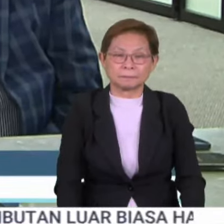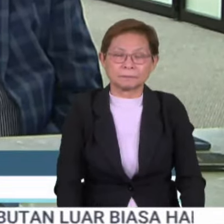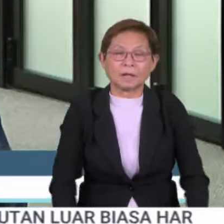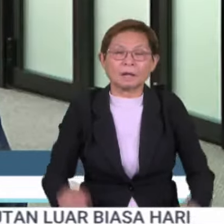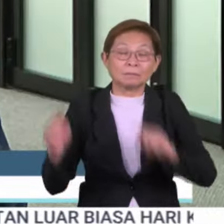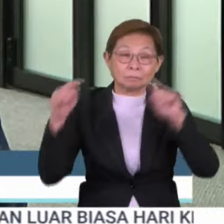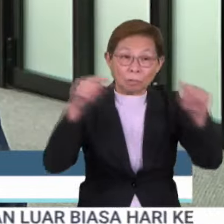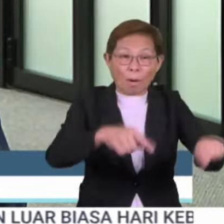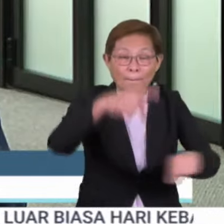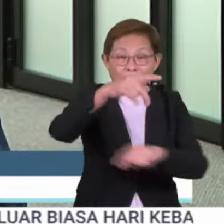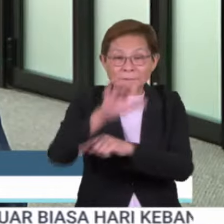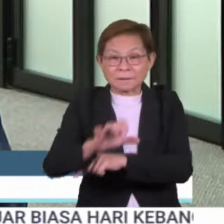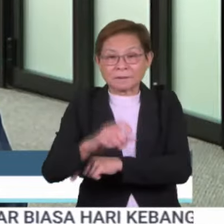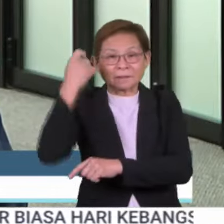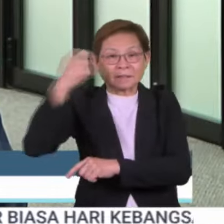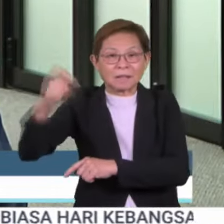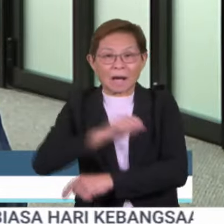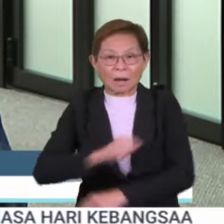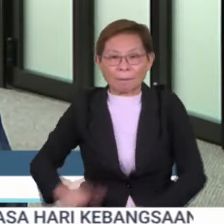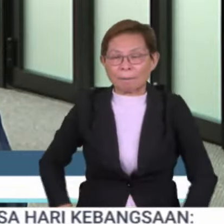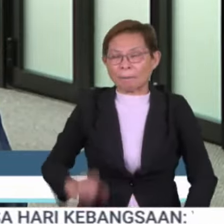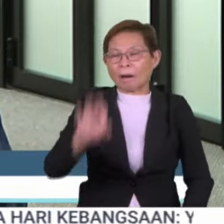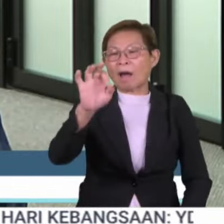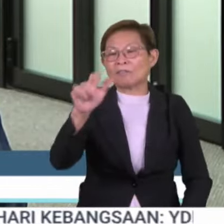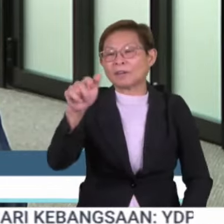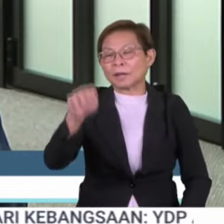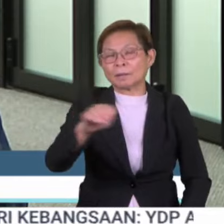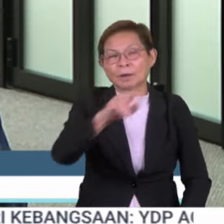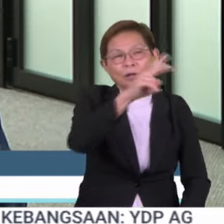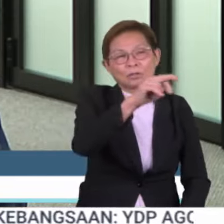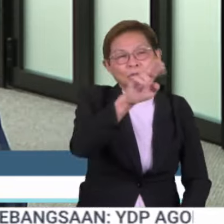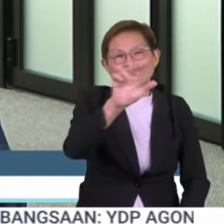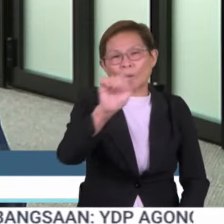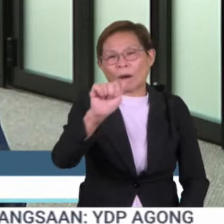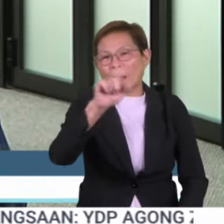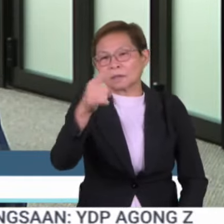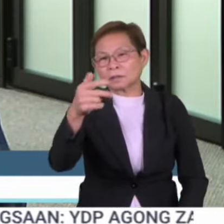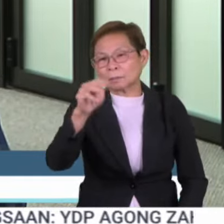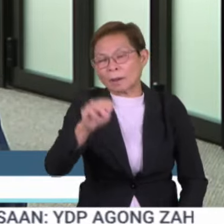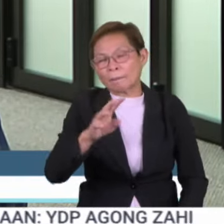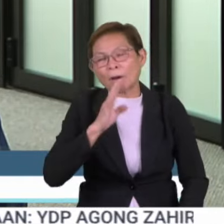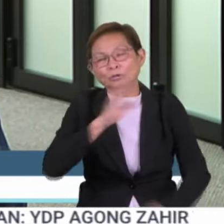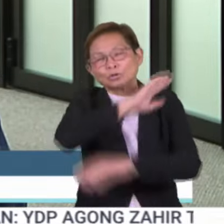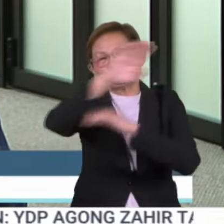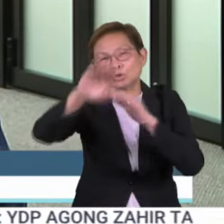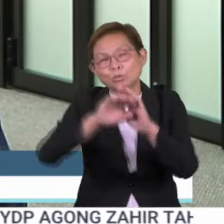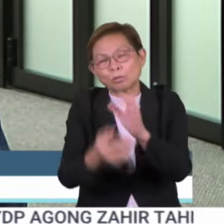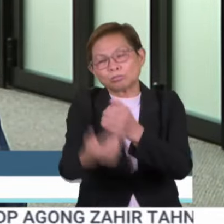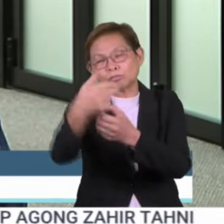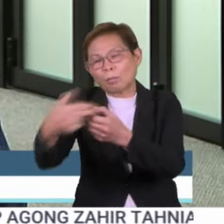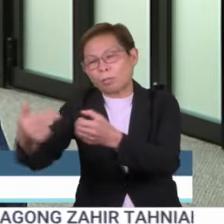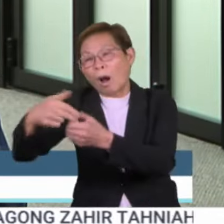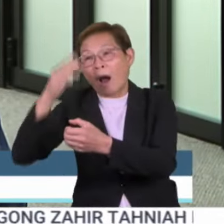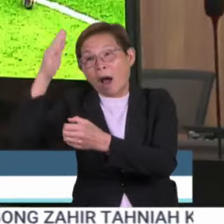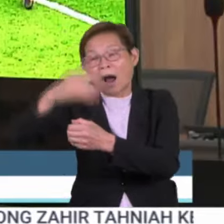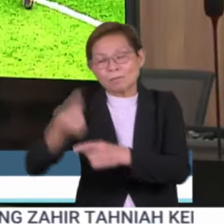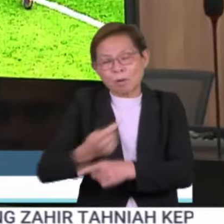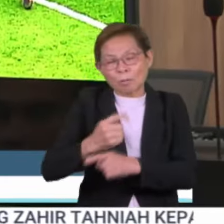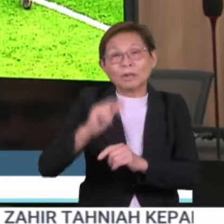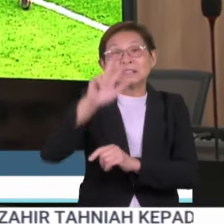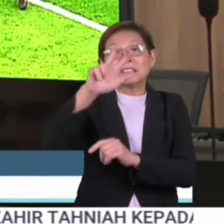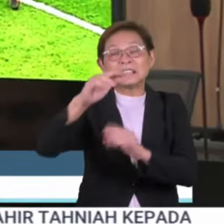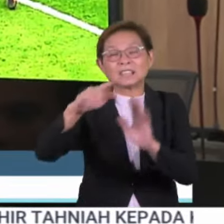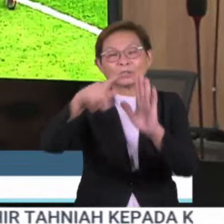dalam sidang Widya itu adalah Setyo Agung FM Datuk Nur Azman Rahman menurut beliau ke semua yang terlibat akan menjalani 3